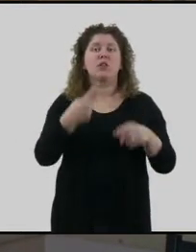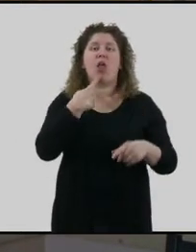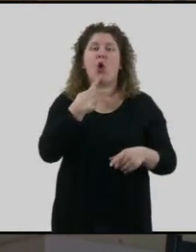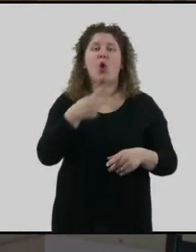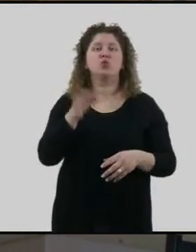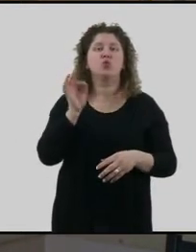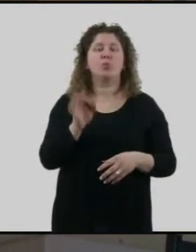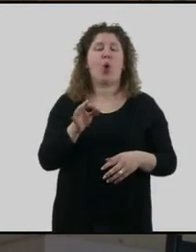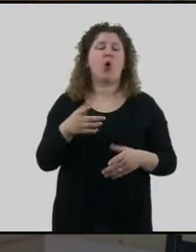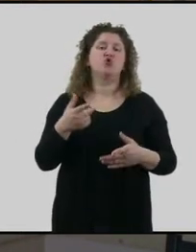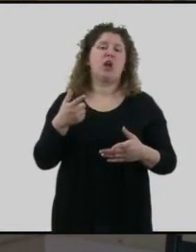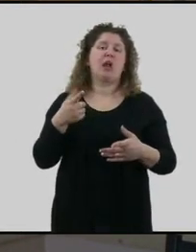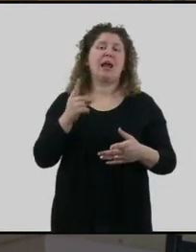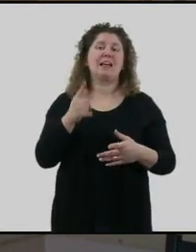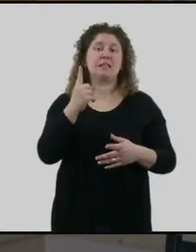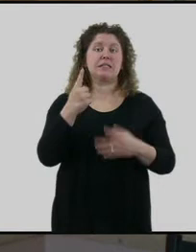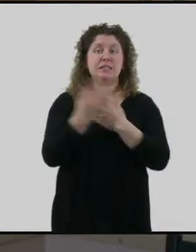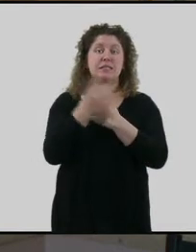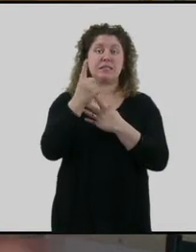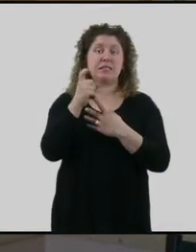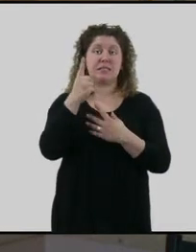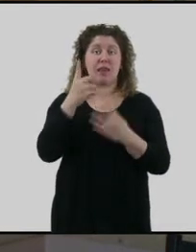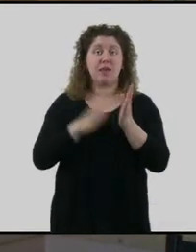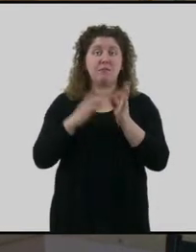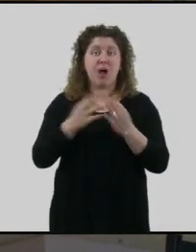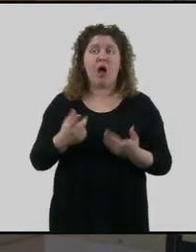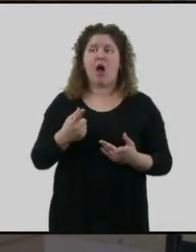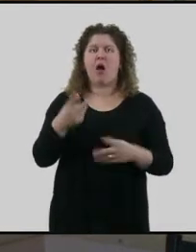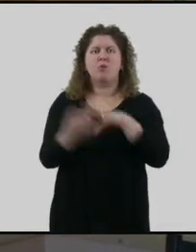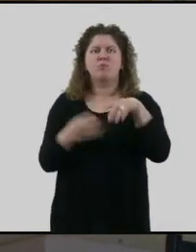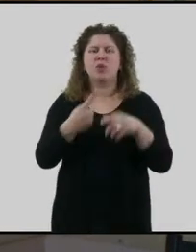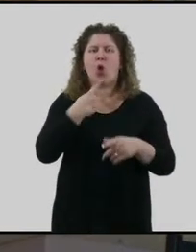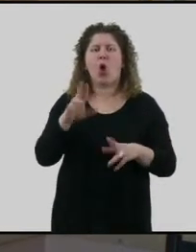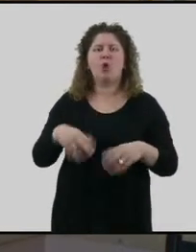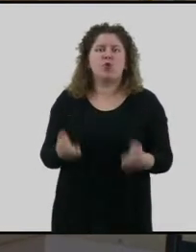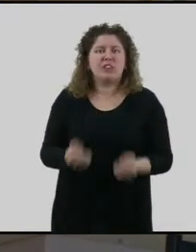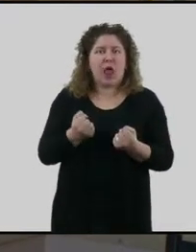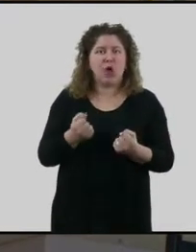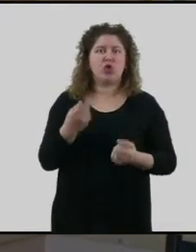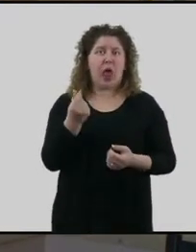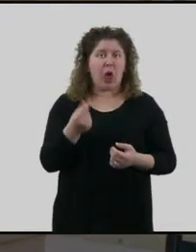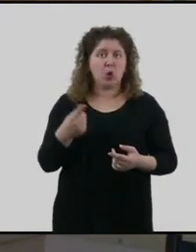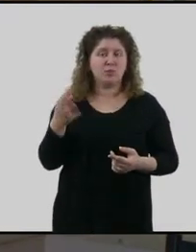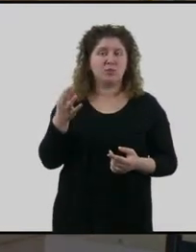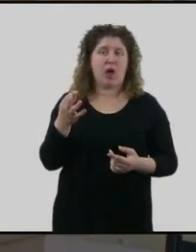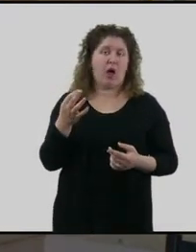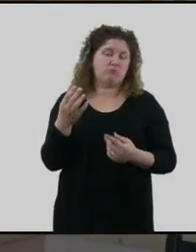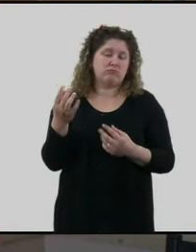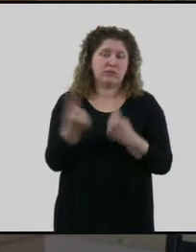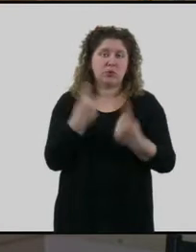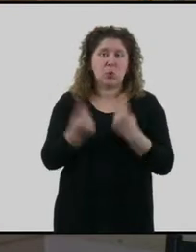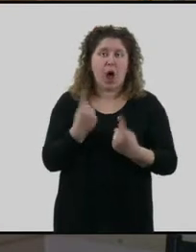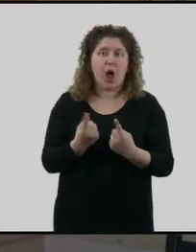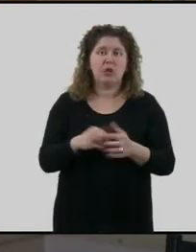pogođene rizicima, tipa osobe, obitelji koje se nose sa teškom socioekonomskom situacijom, obitelji u kojima je prisutno nasilje